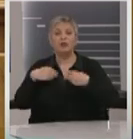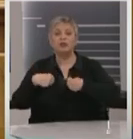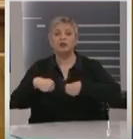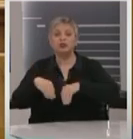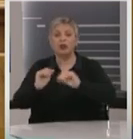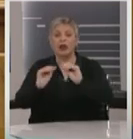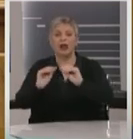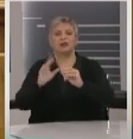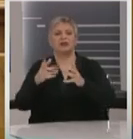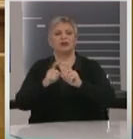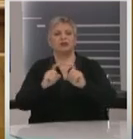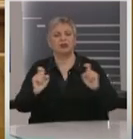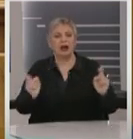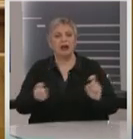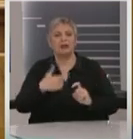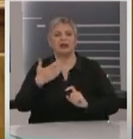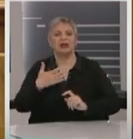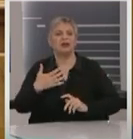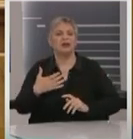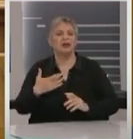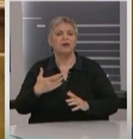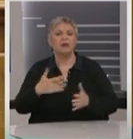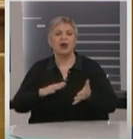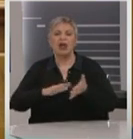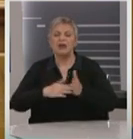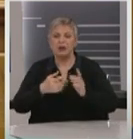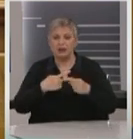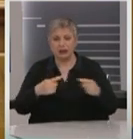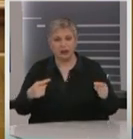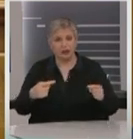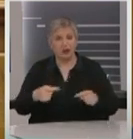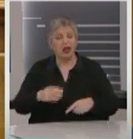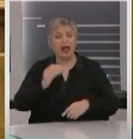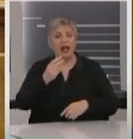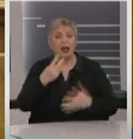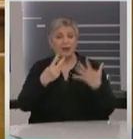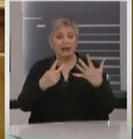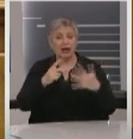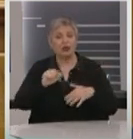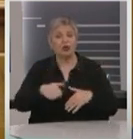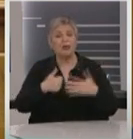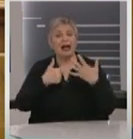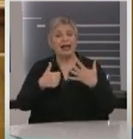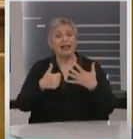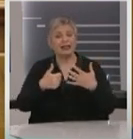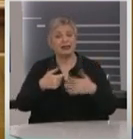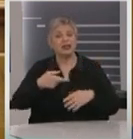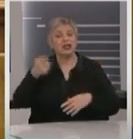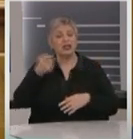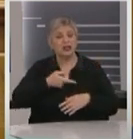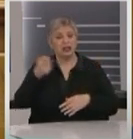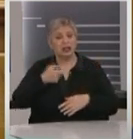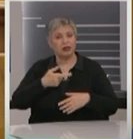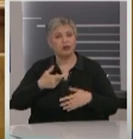υπηρεσιών του πρώτου 9 μήνου αυξάνουν κατά 7,6% με τις βιομηχανικές εξαγωγές